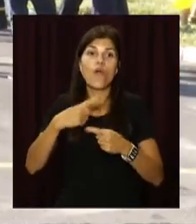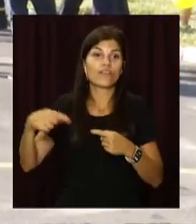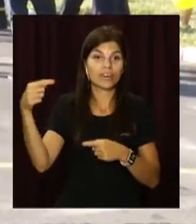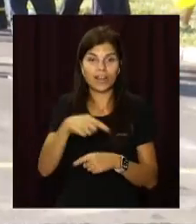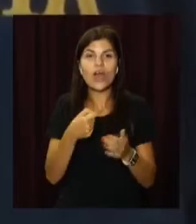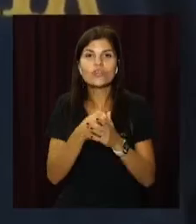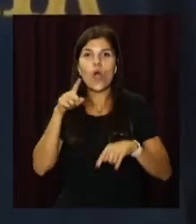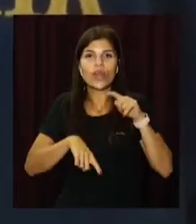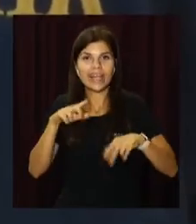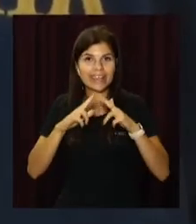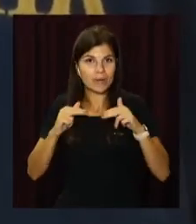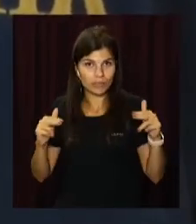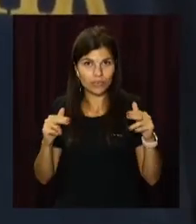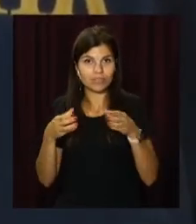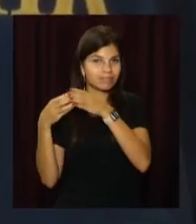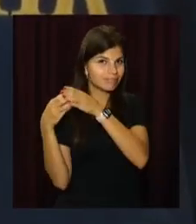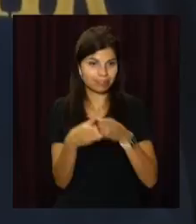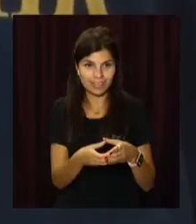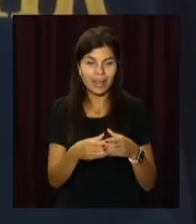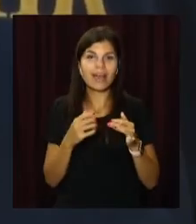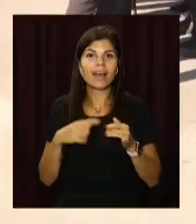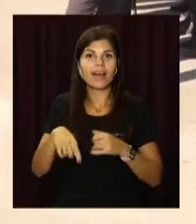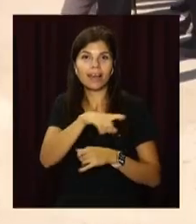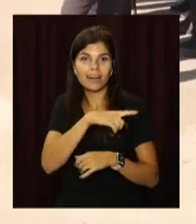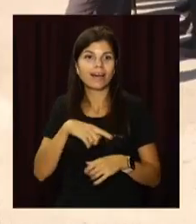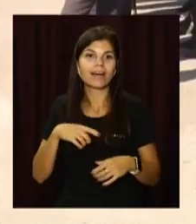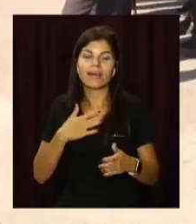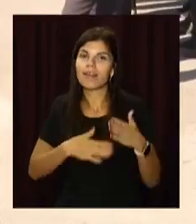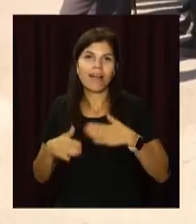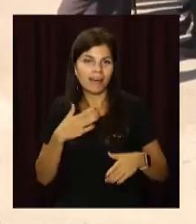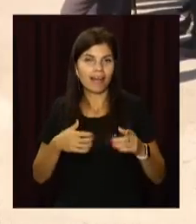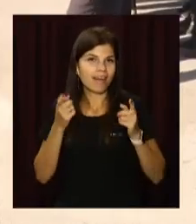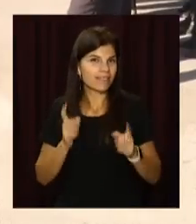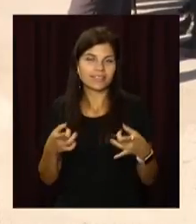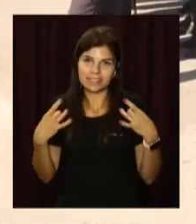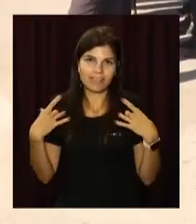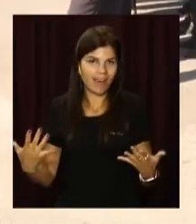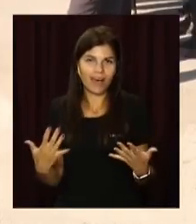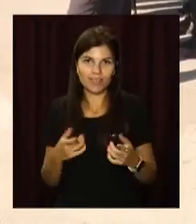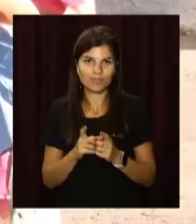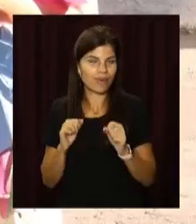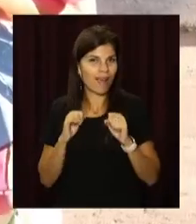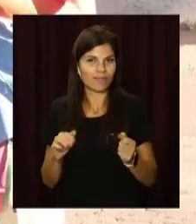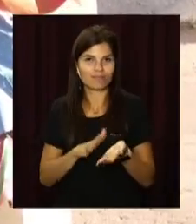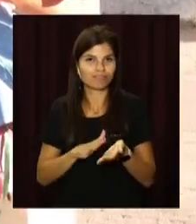пожежників до рідного Дніпропетровського гарнізону стало для рідних та колег справжнім святом.